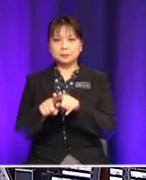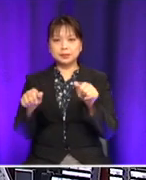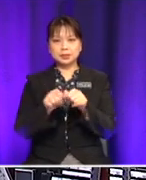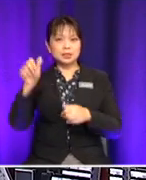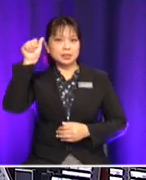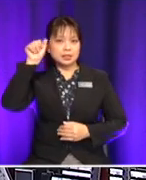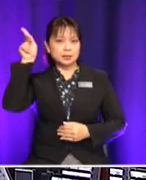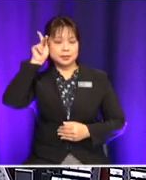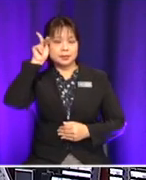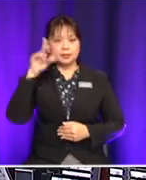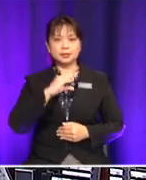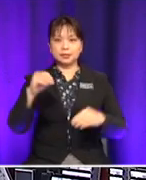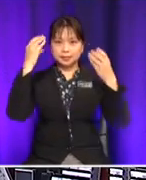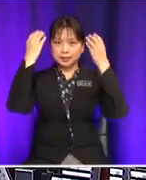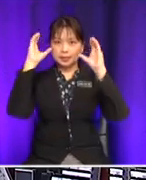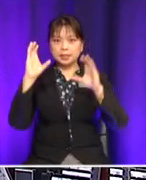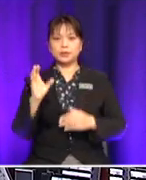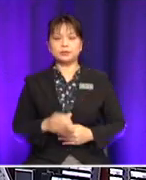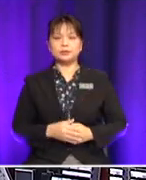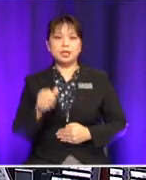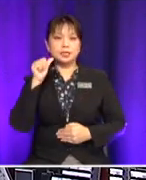Ahmad Nazi dan juga